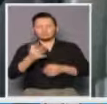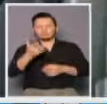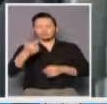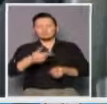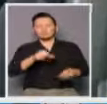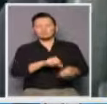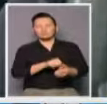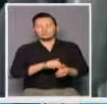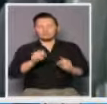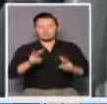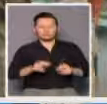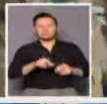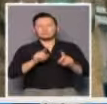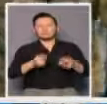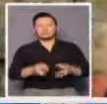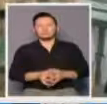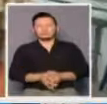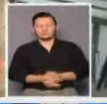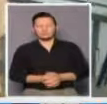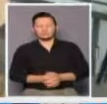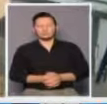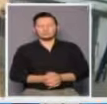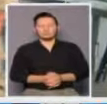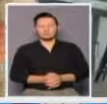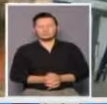граммов наркотиков через таможню.